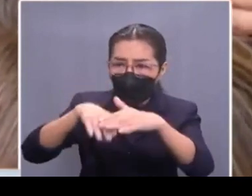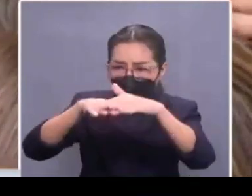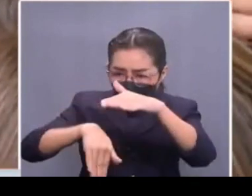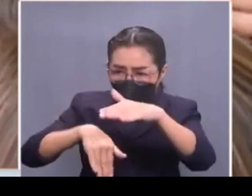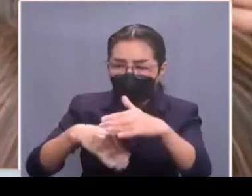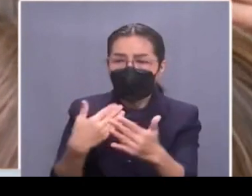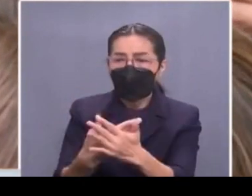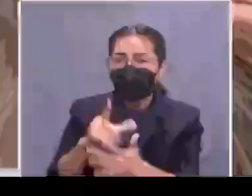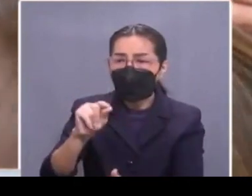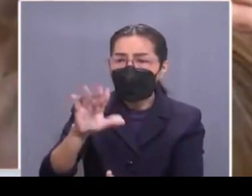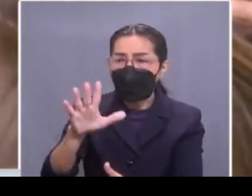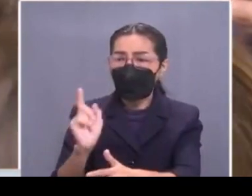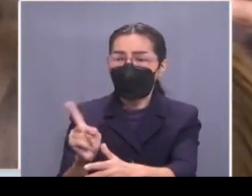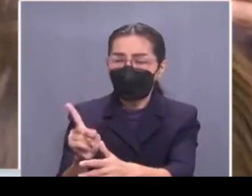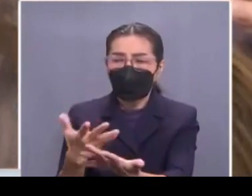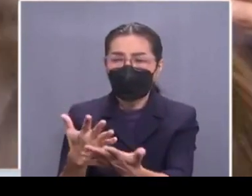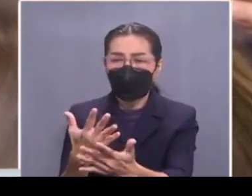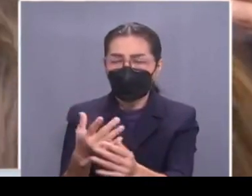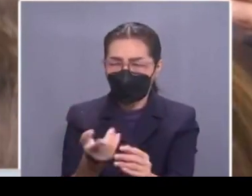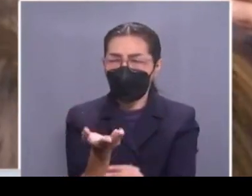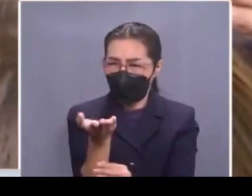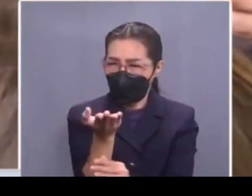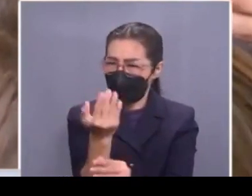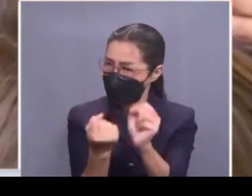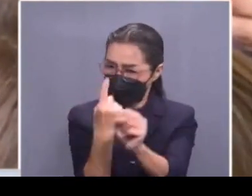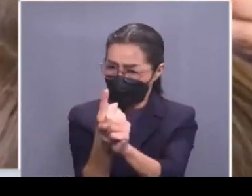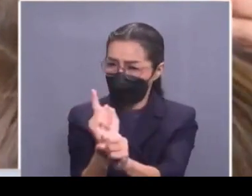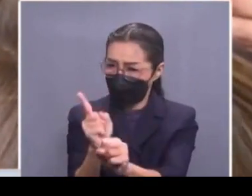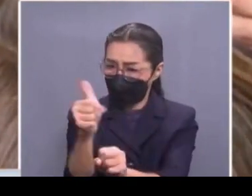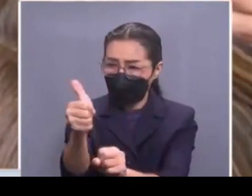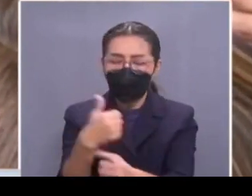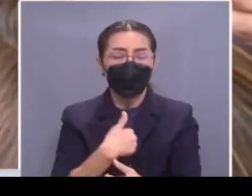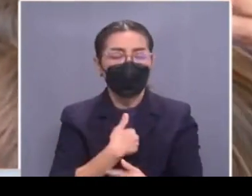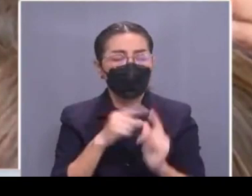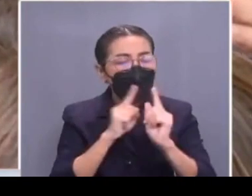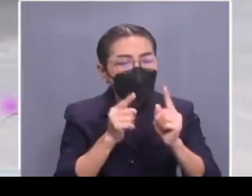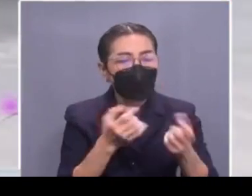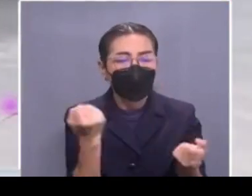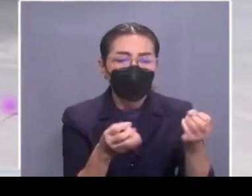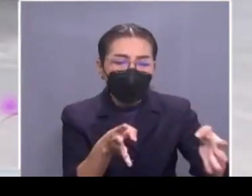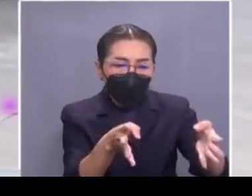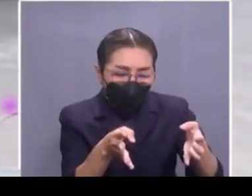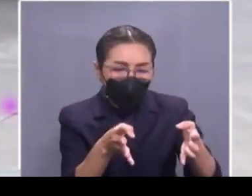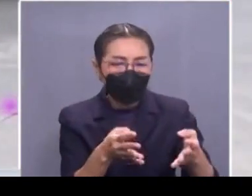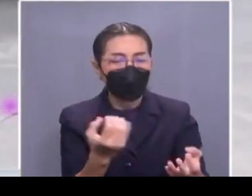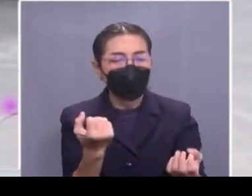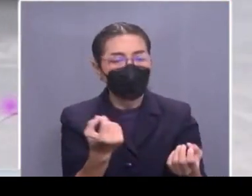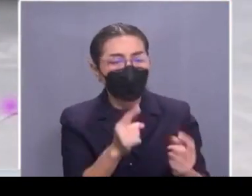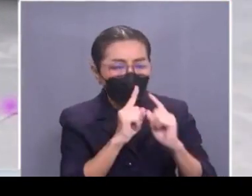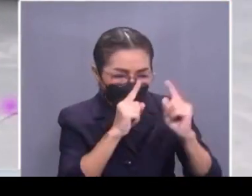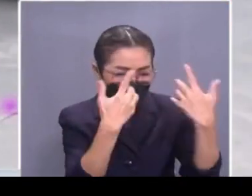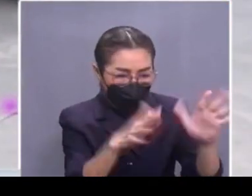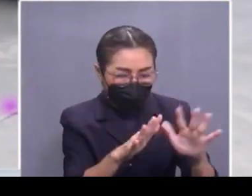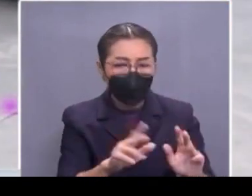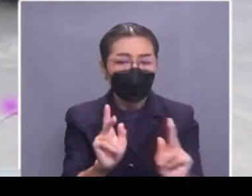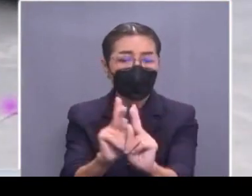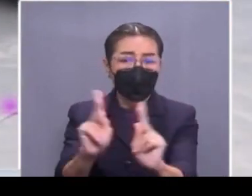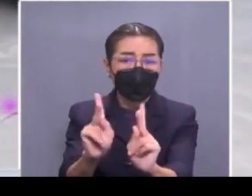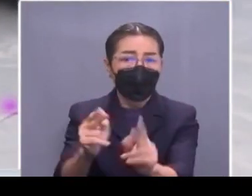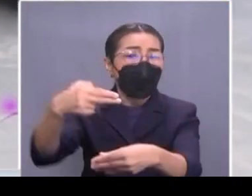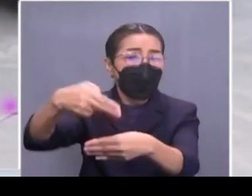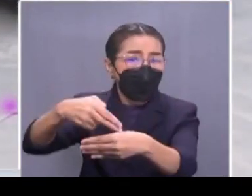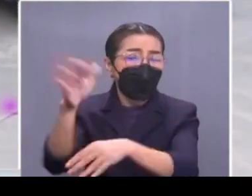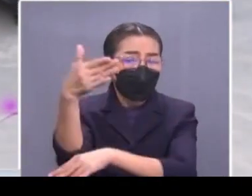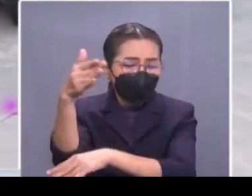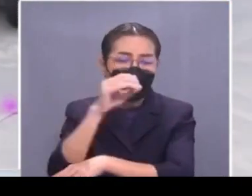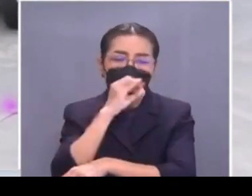ไปอีก1 ปีนะคะบอกว่าได้มีการพูดคุยกันแล้วแล้วก็ขอความร่วมมือทุกฝ่ายไปแล้วทางคณะกรรมการพลังงานแห่งชาตินะคะก็บอกว่